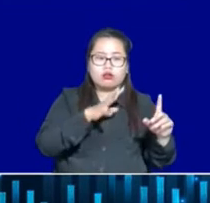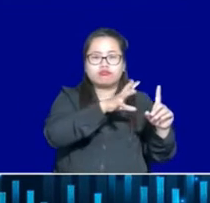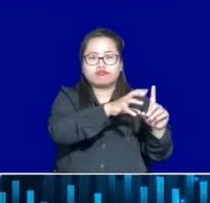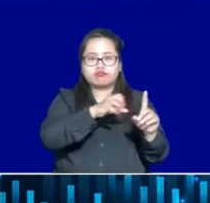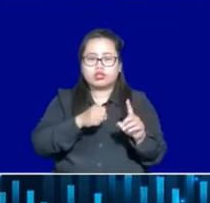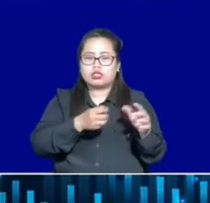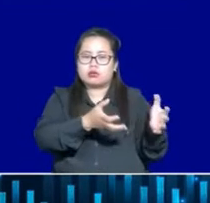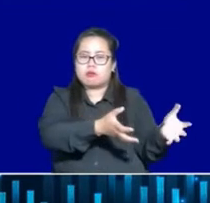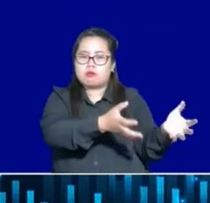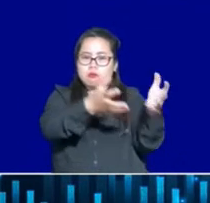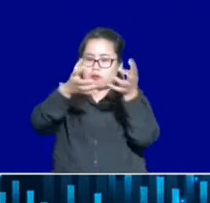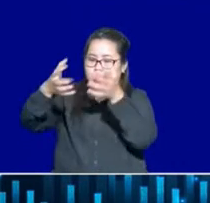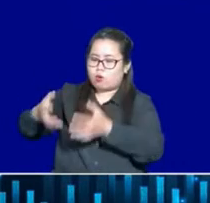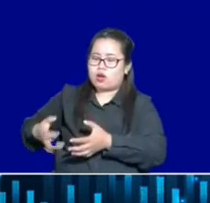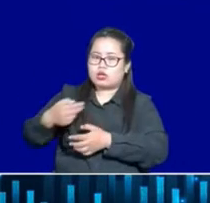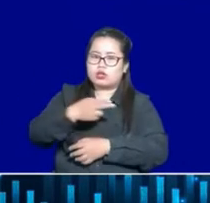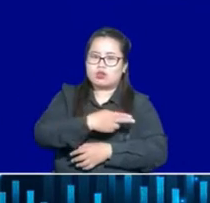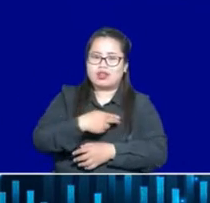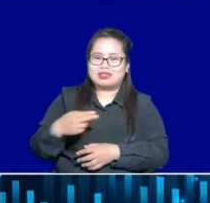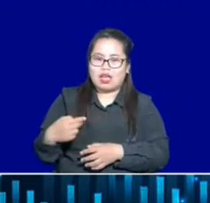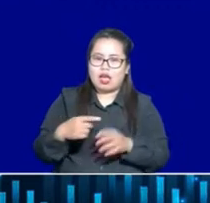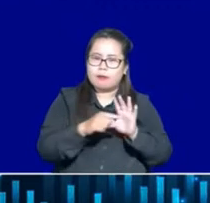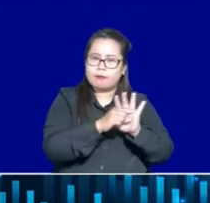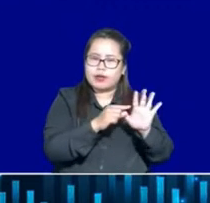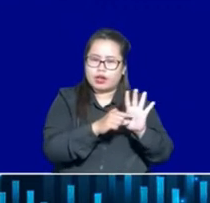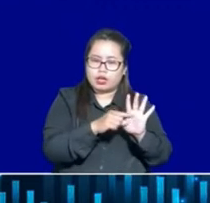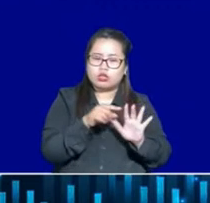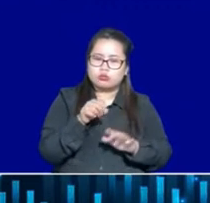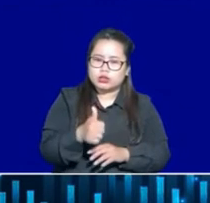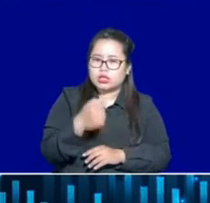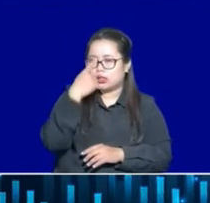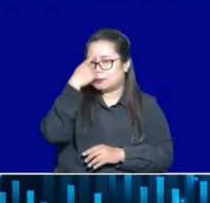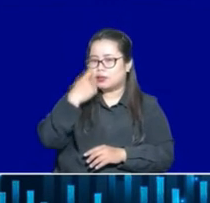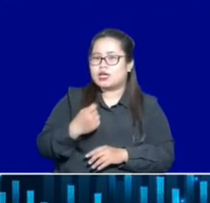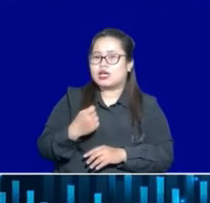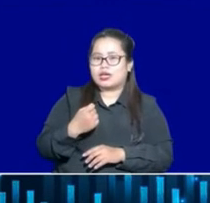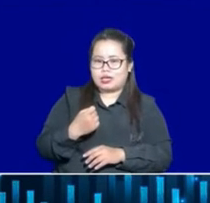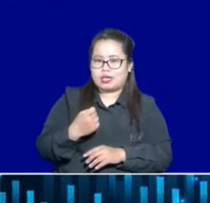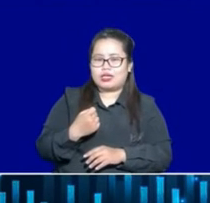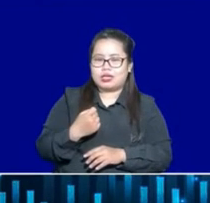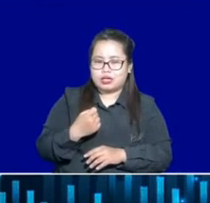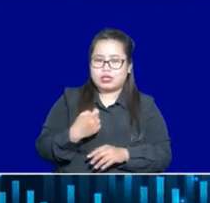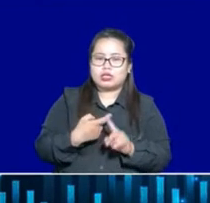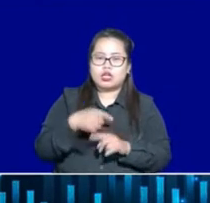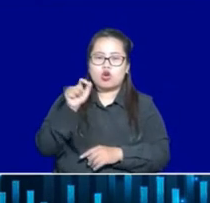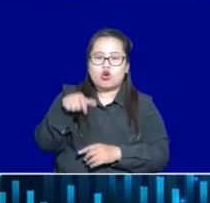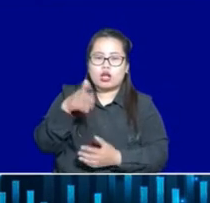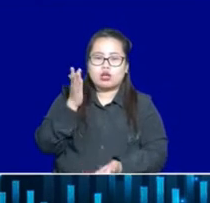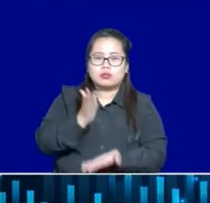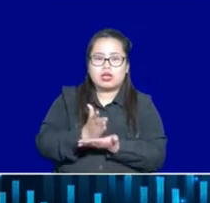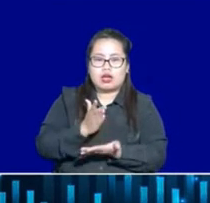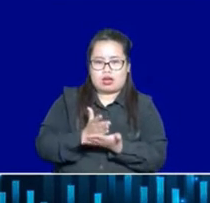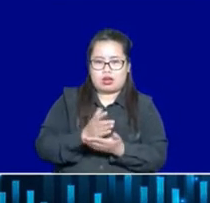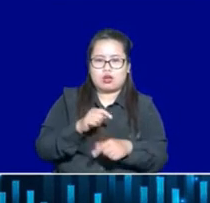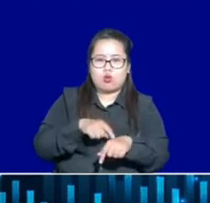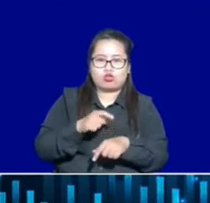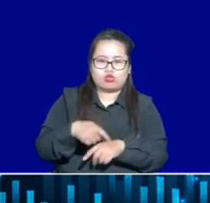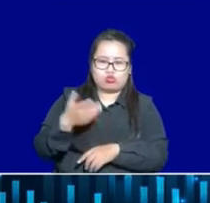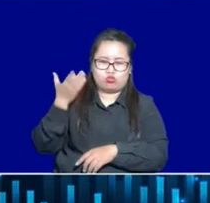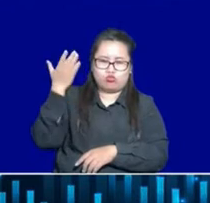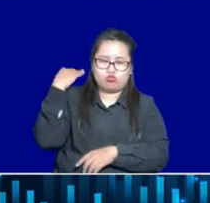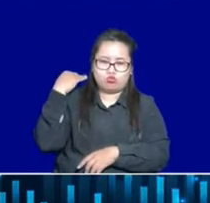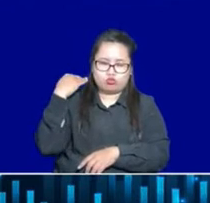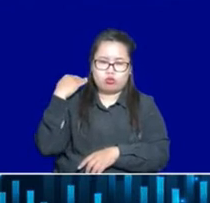Indonesia, merek itu baru dipercaya oleh pengambil kebijakan pada saat itu.